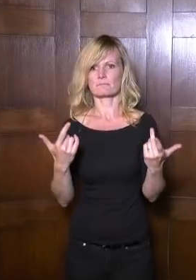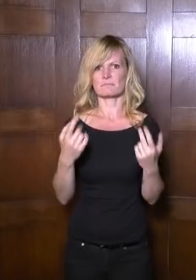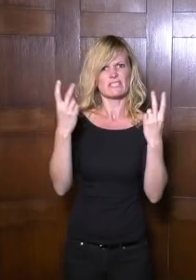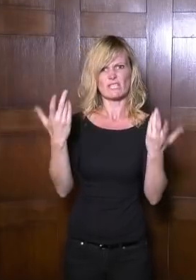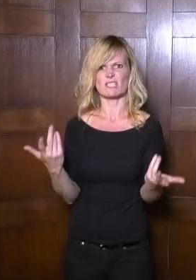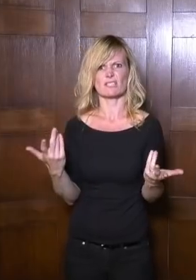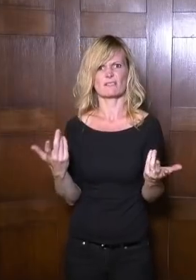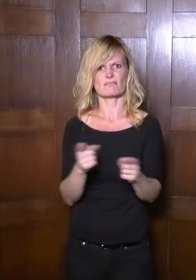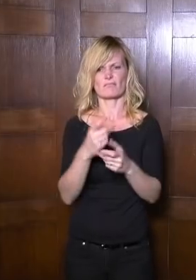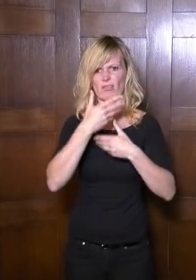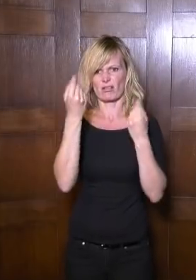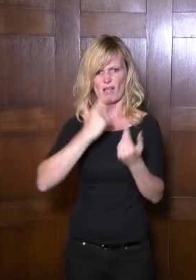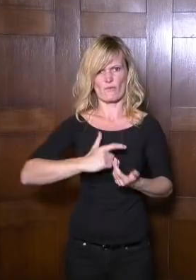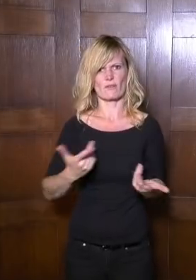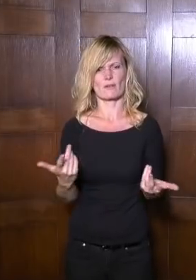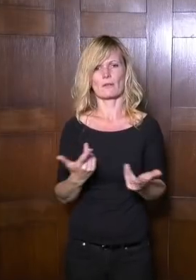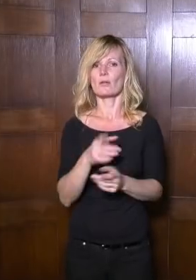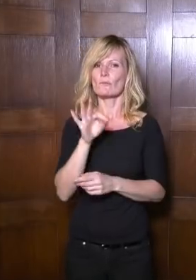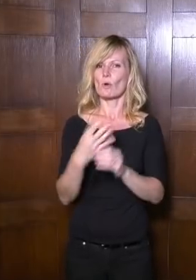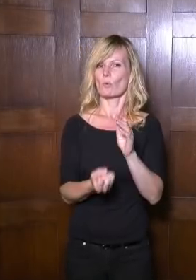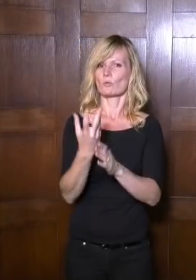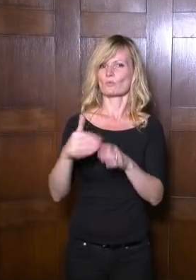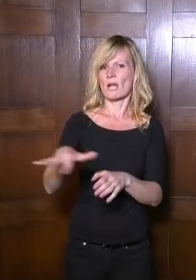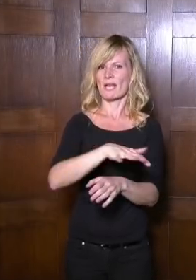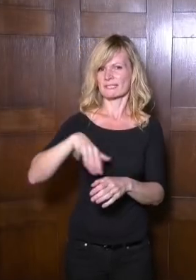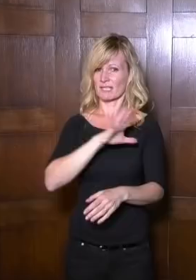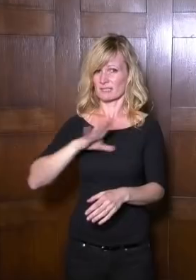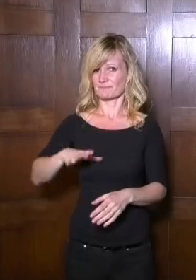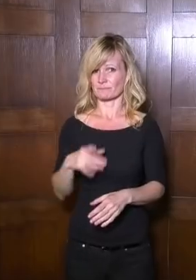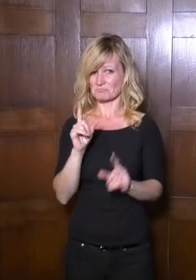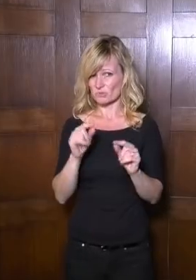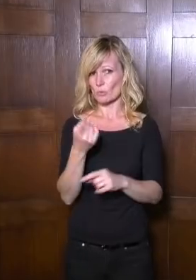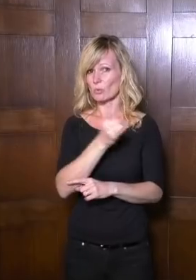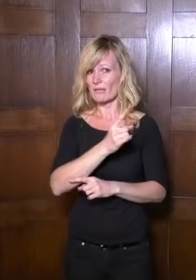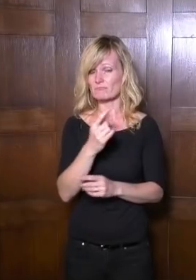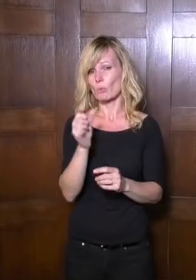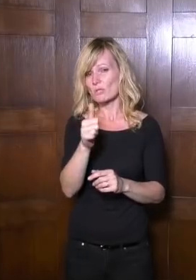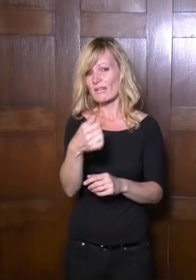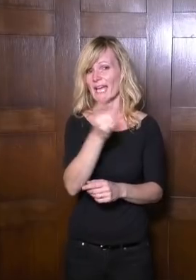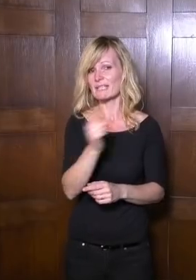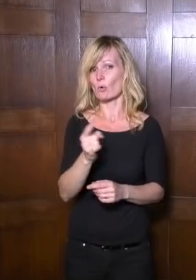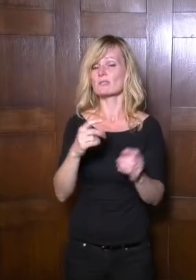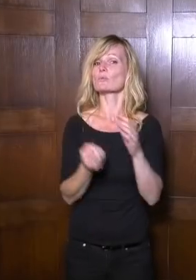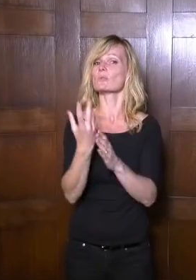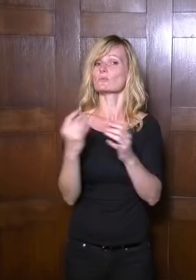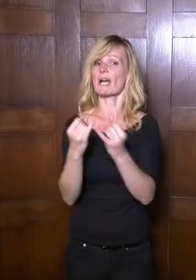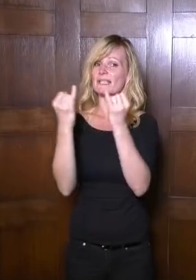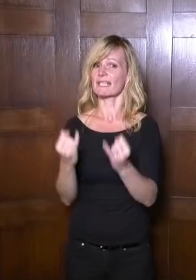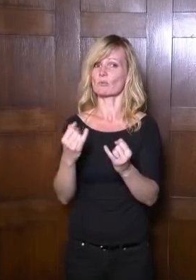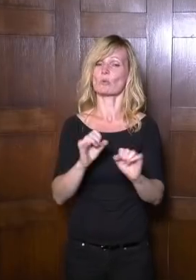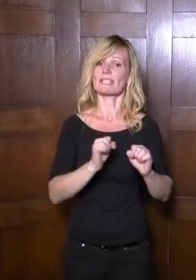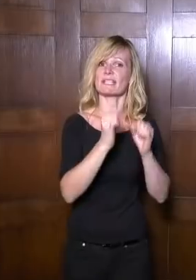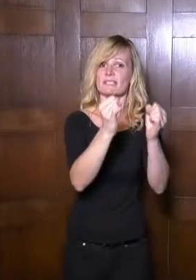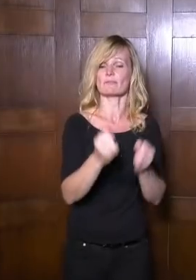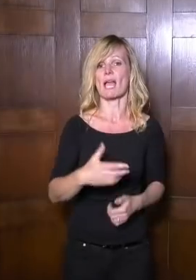für das Kulturland Sachsen, und wir reden hier von ca. 1000 Kultureinrichtungen und Initiativen, vom Heimatmuseum bis